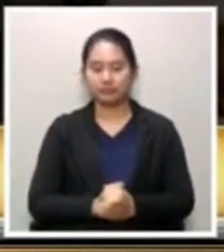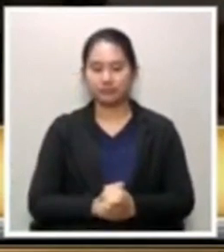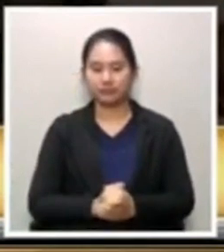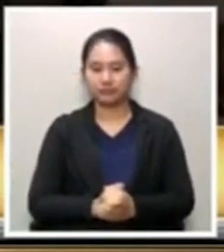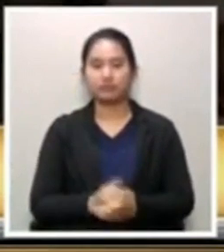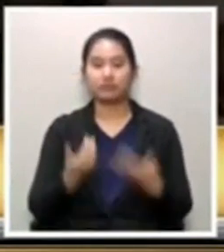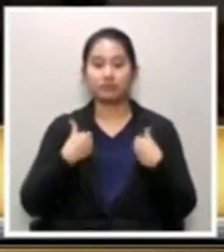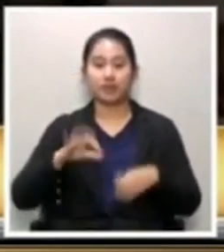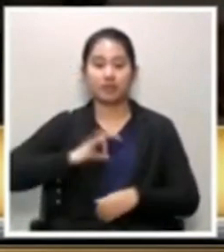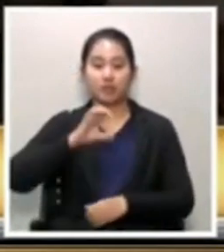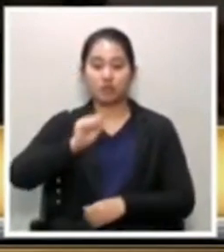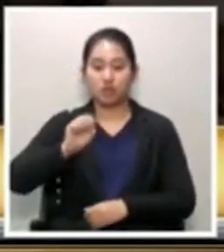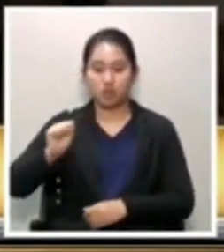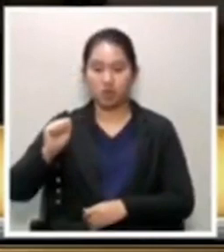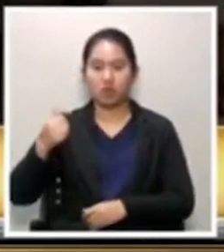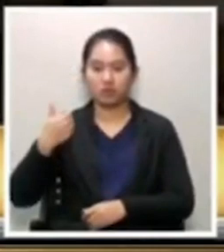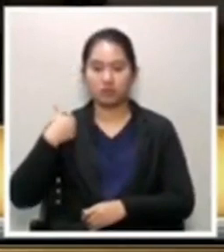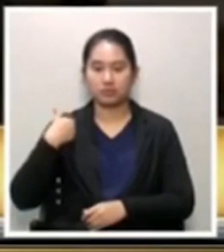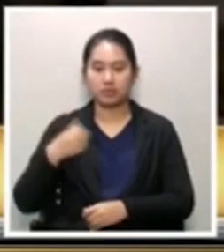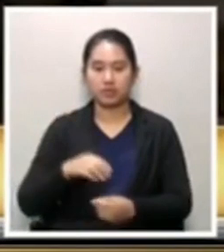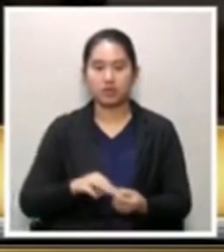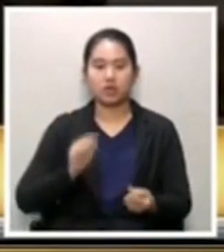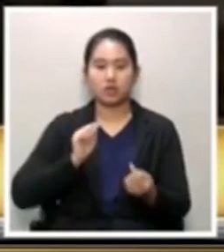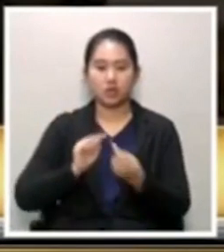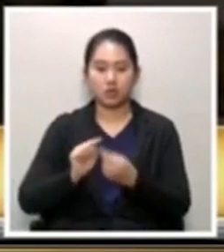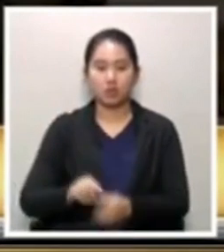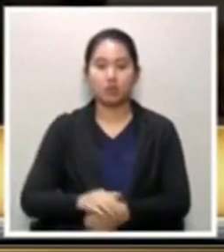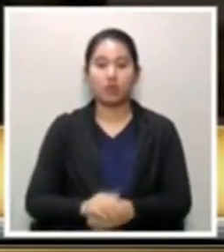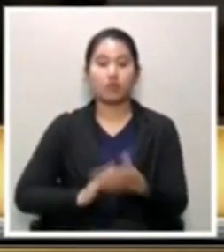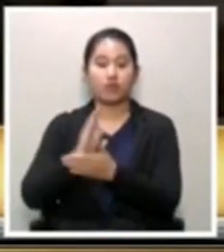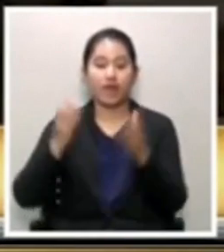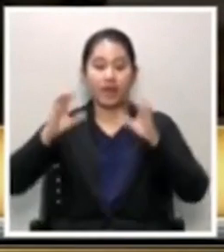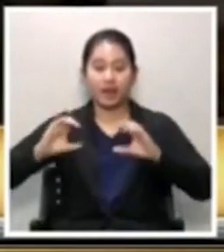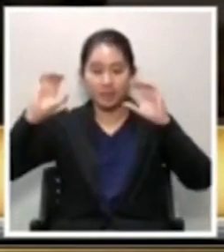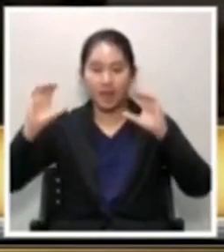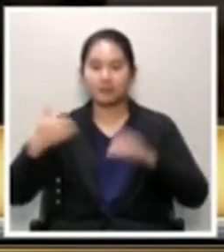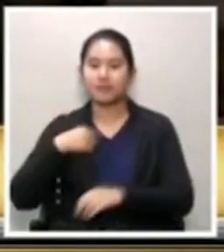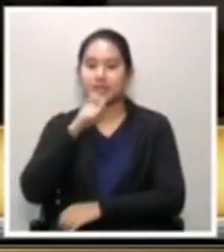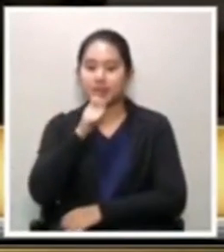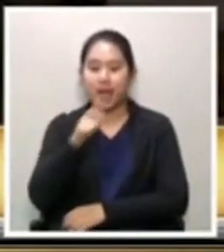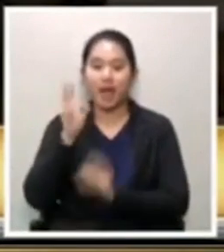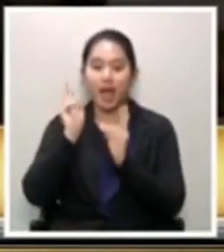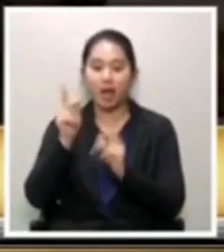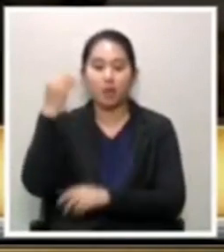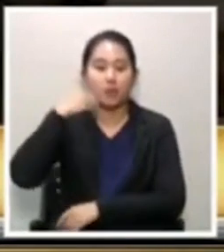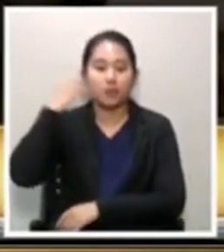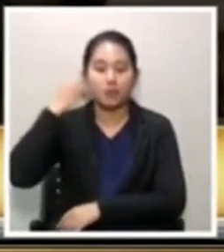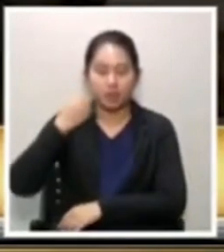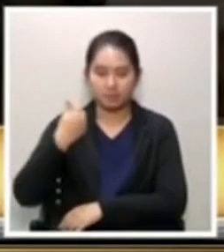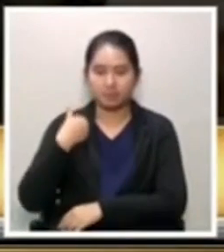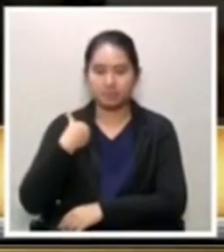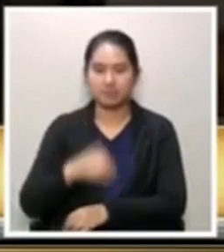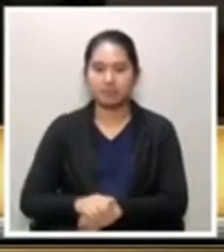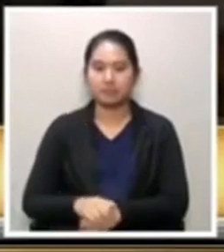มาชิกสภาผู้แทนราษฎรนะครับจากพรรคซีกรัฐบาลเนี่ยก็ให้สัมภาษณ์อยู่หลายครั้งนะครับที่ผมรวบรวมมา